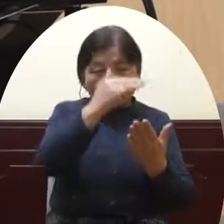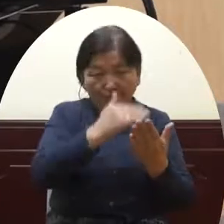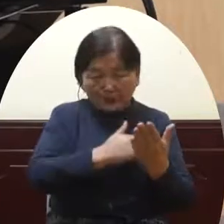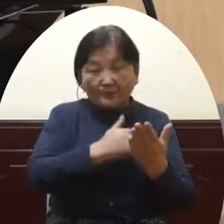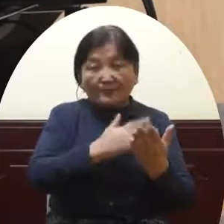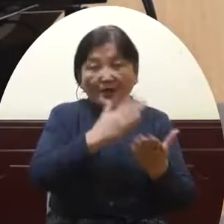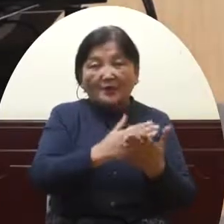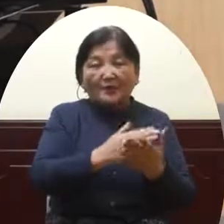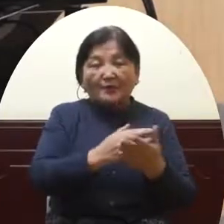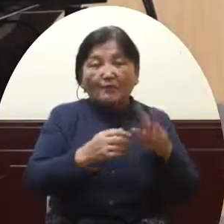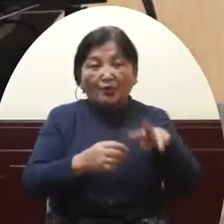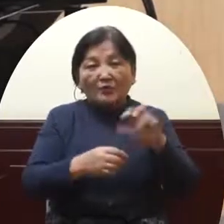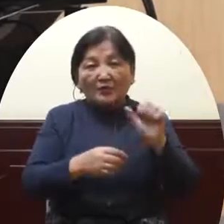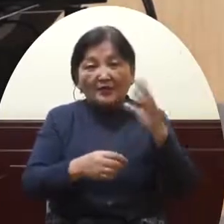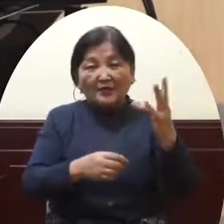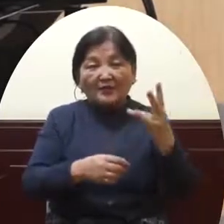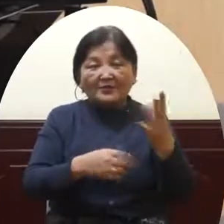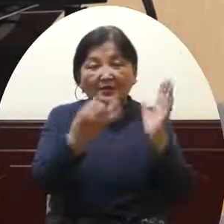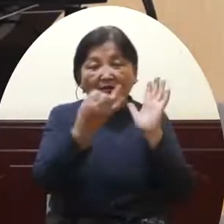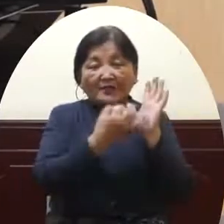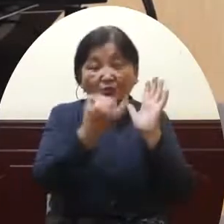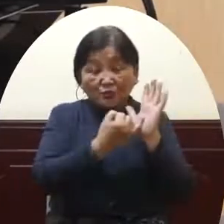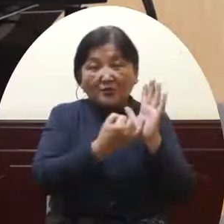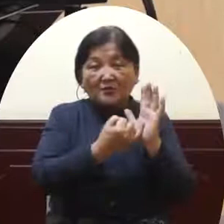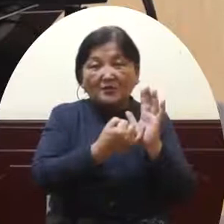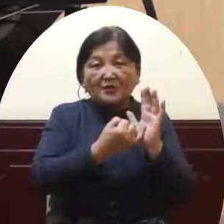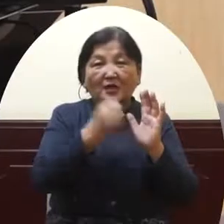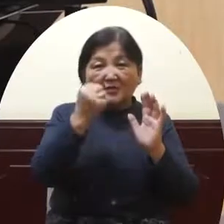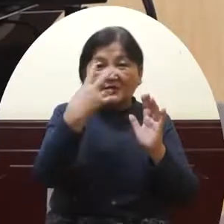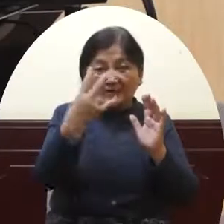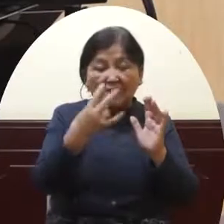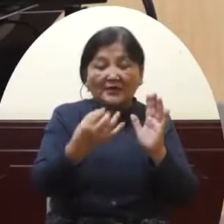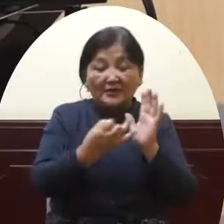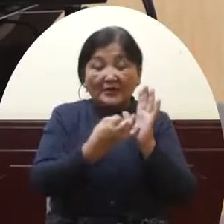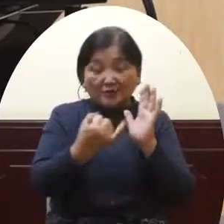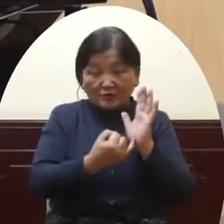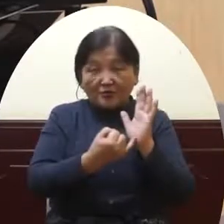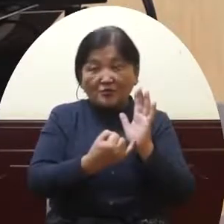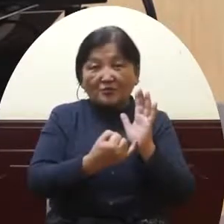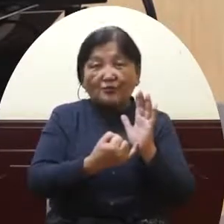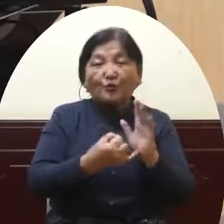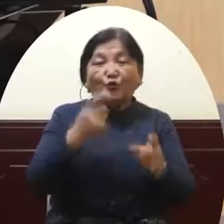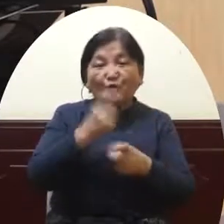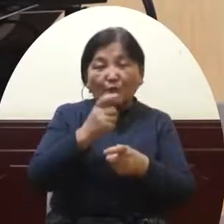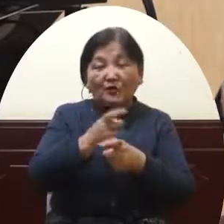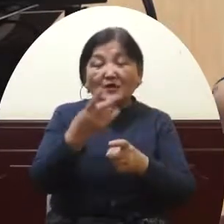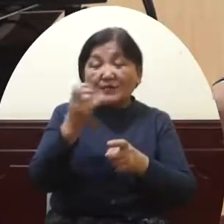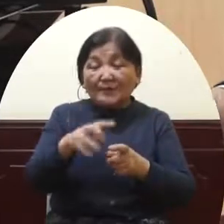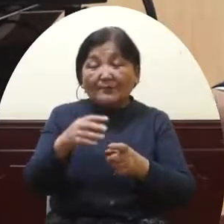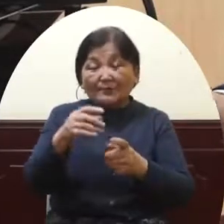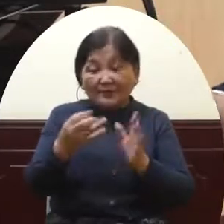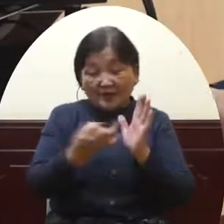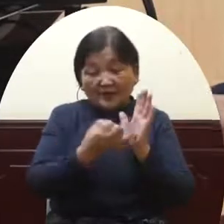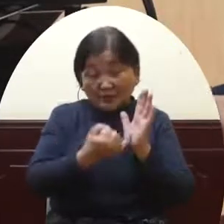листээс би аль намын 76 лист дотроос нёгийг сонгох вэ гэдгээ шийдэж байгаа байхгүй юу? Тэгэхээр би нэг бол факсын урт хаас шиг